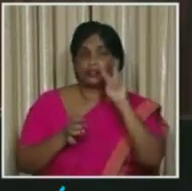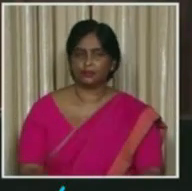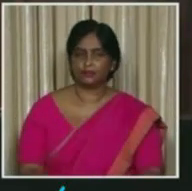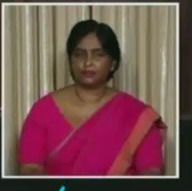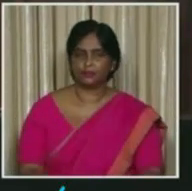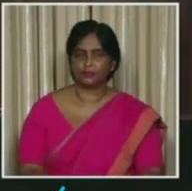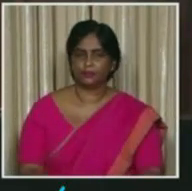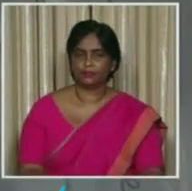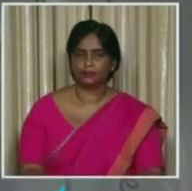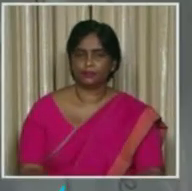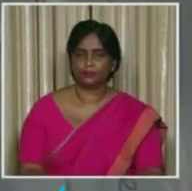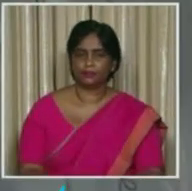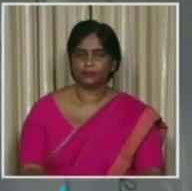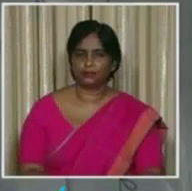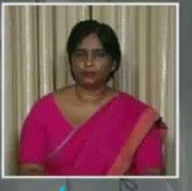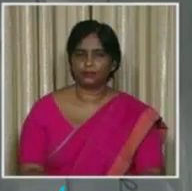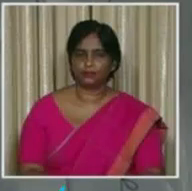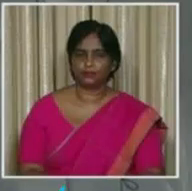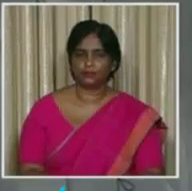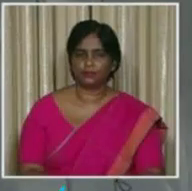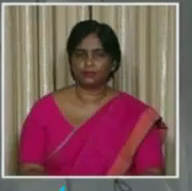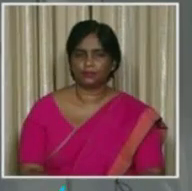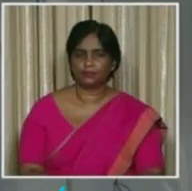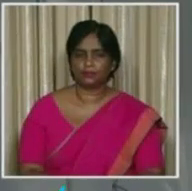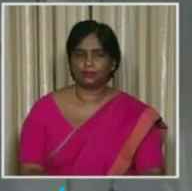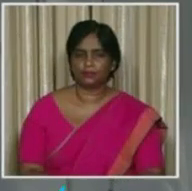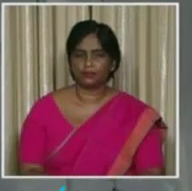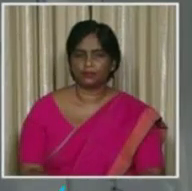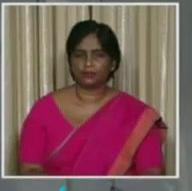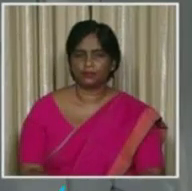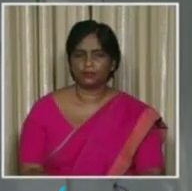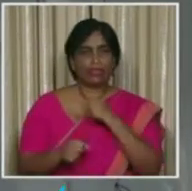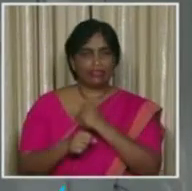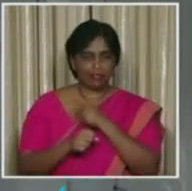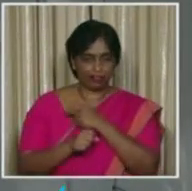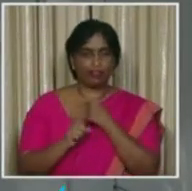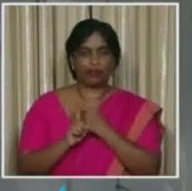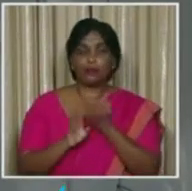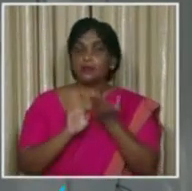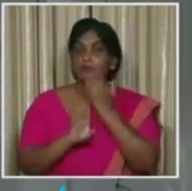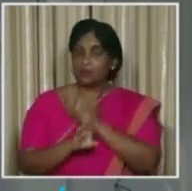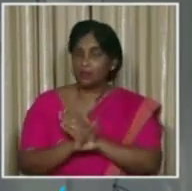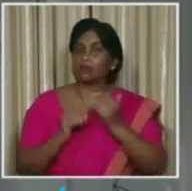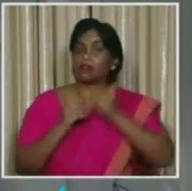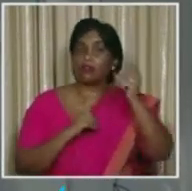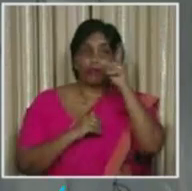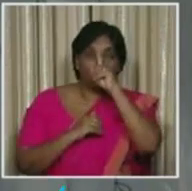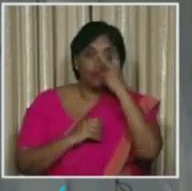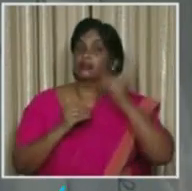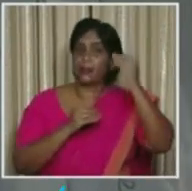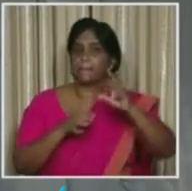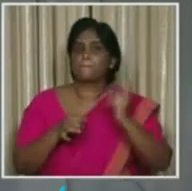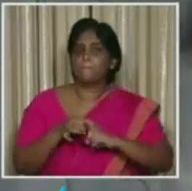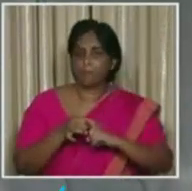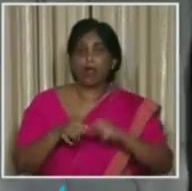order please ප්‍රශ්නයක් අහවම කල් ගන්න ඇමතිවරයාට අවසරය තියෙනවා ගෙමිඳු කුමාරතුංගගේ මන්ත්‍රීතුමා මීට කලින් කල් අරගෙන මාස දෙකක් කල් ගත්ත